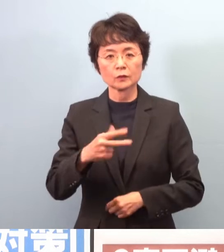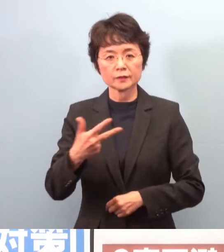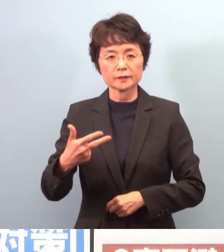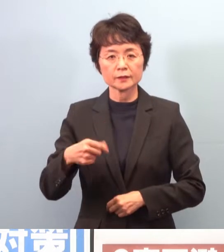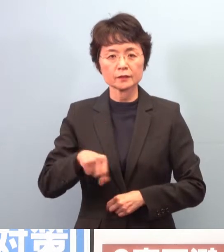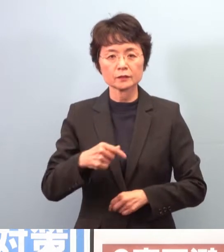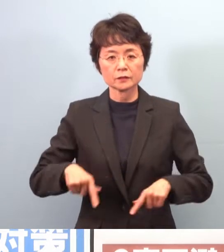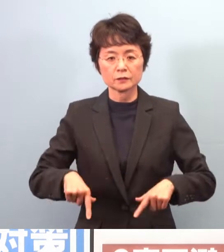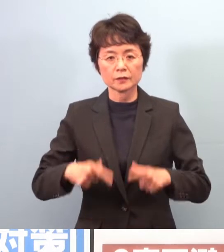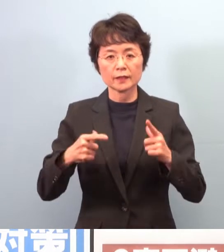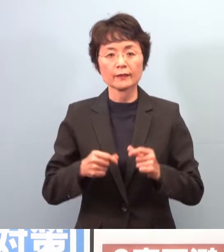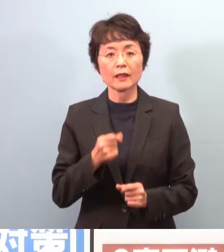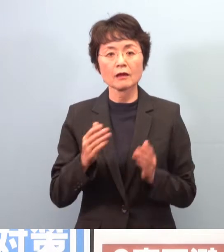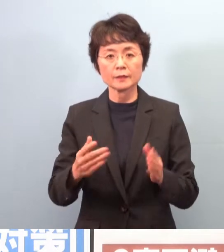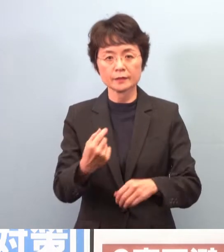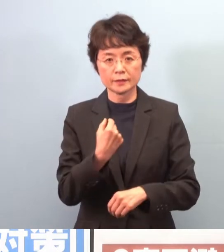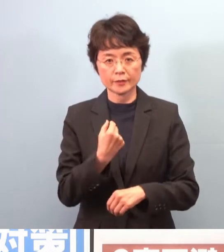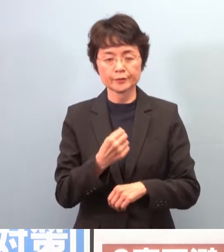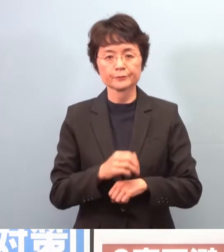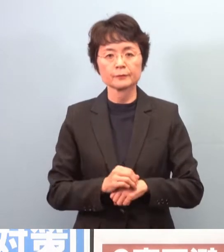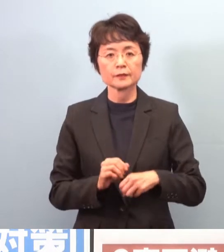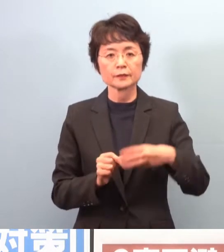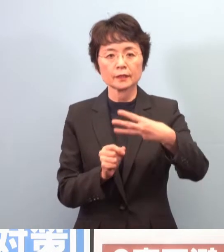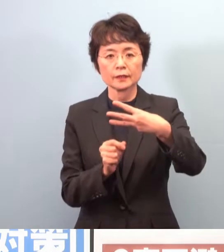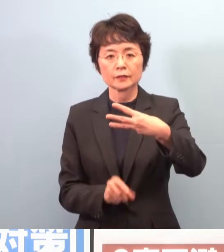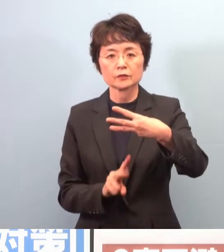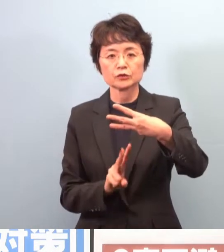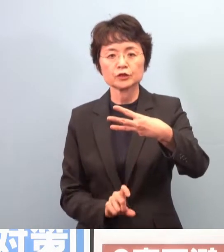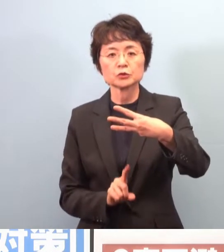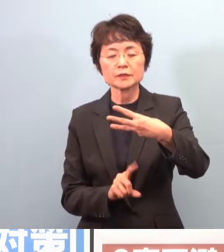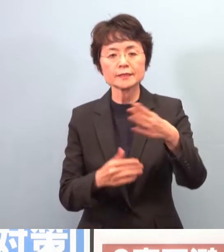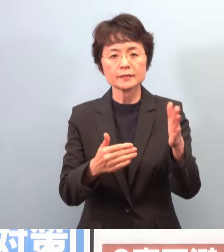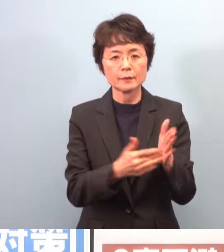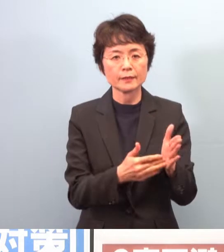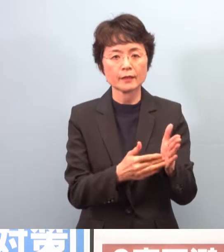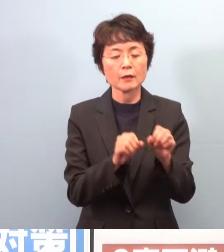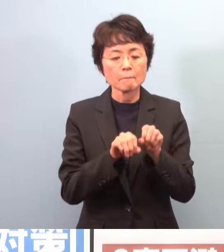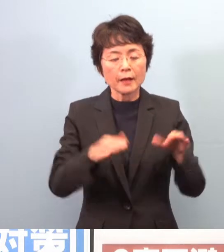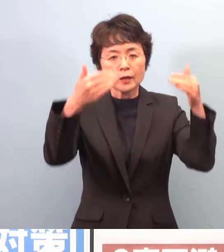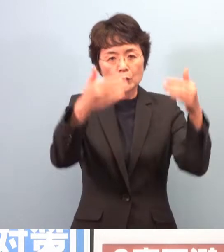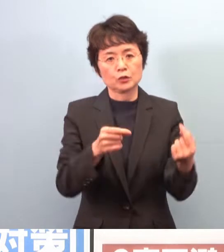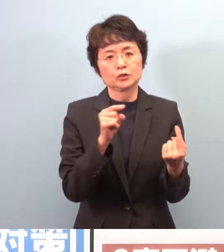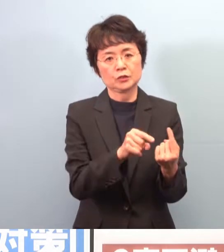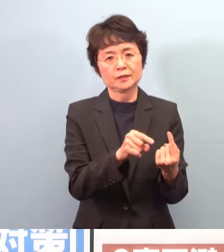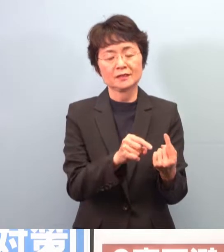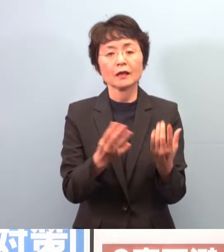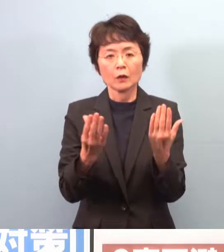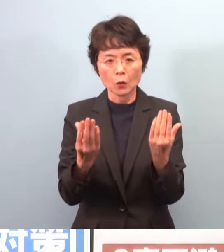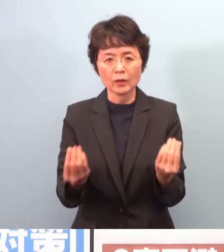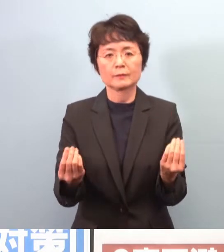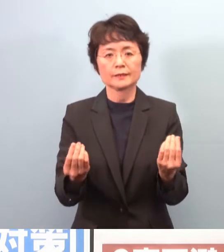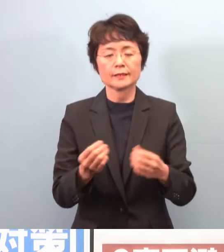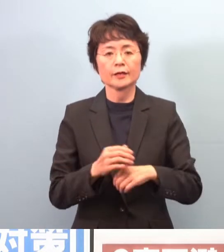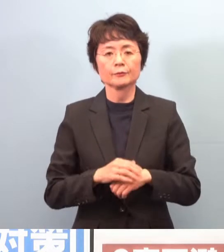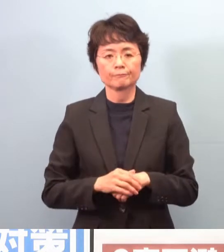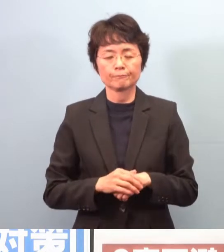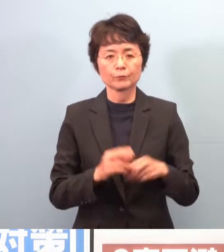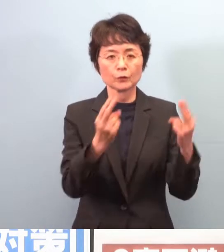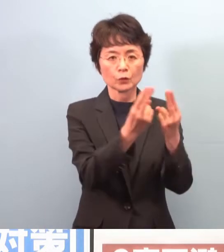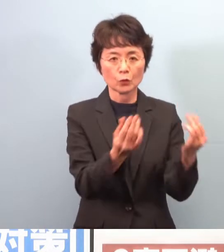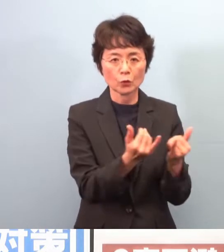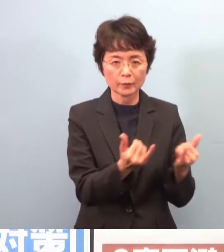北海道知事の鈴木直道です。3月21日をもってまん延防止等重点措置は終了しました